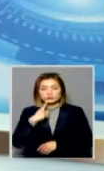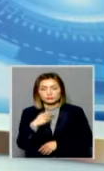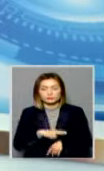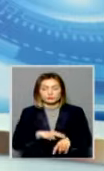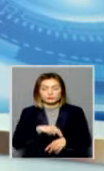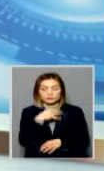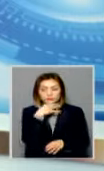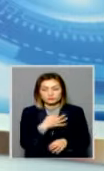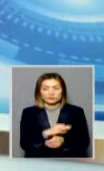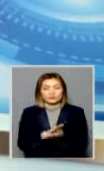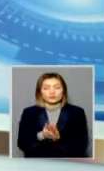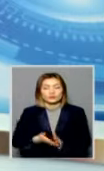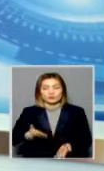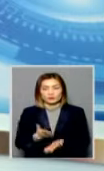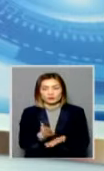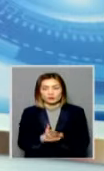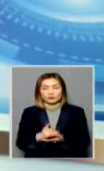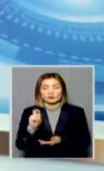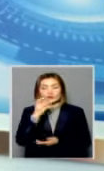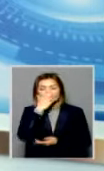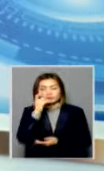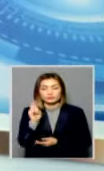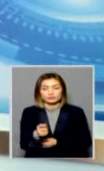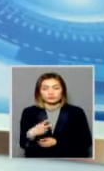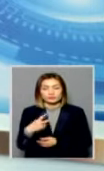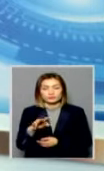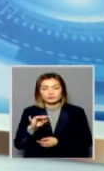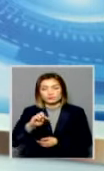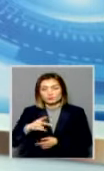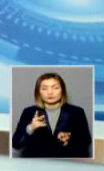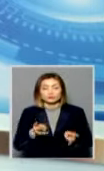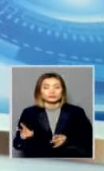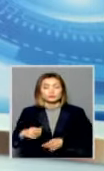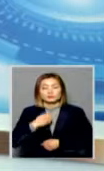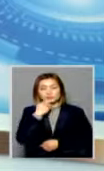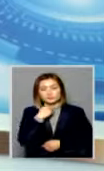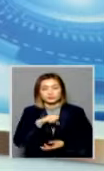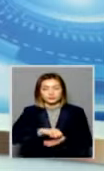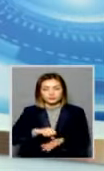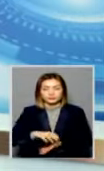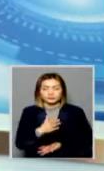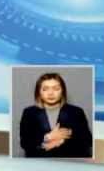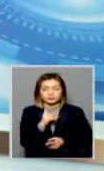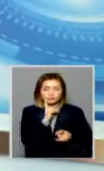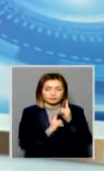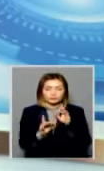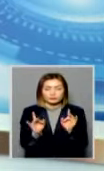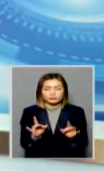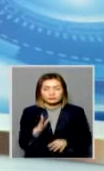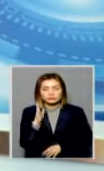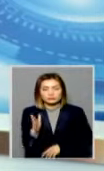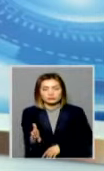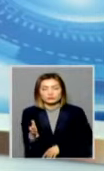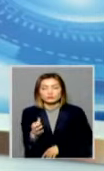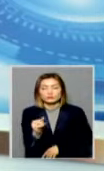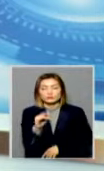жағдайлар департаментінде ұйымдастырылды. Мұнда Ауған соғысы және Чернобыль апатының ардагерлерінің қатысуымен келелі жиын өтті. Жас төтеншеліктер